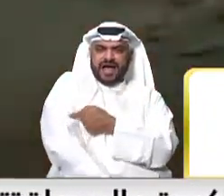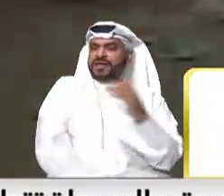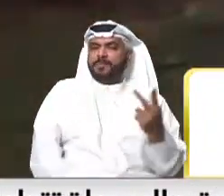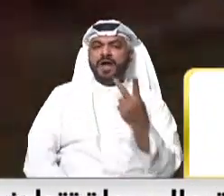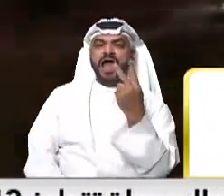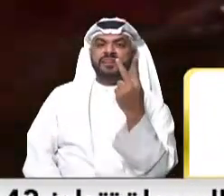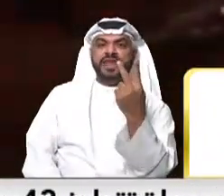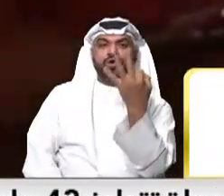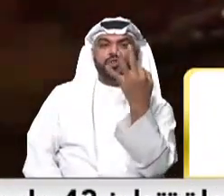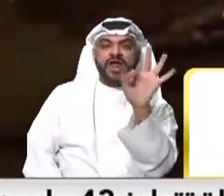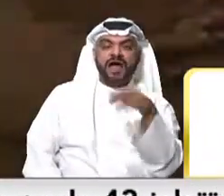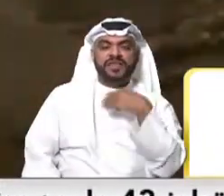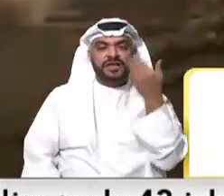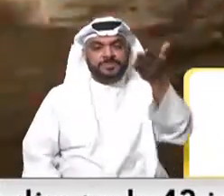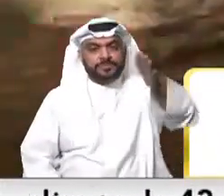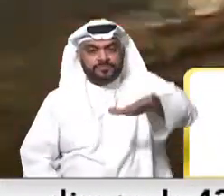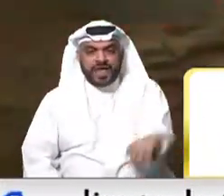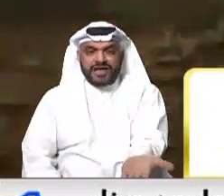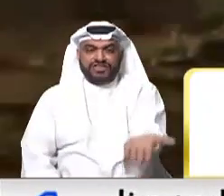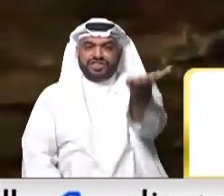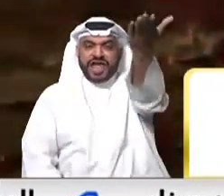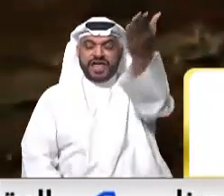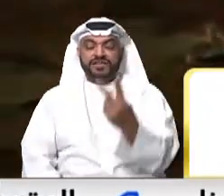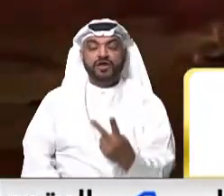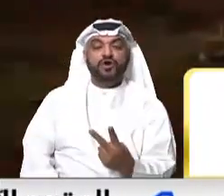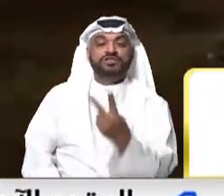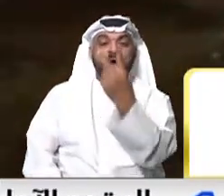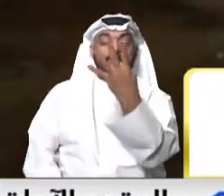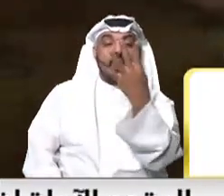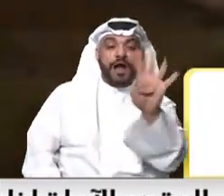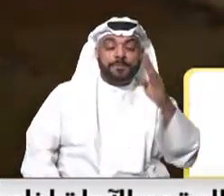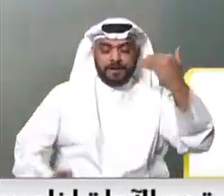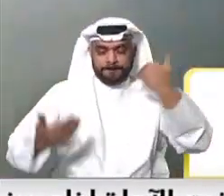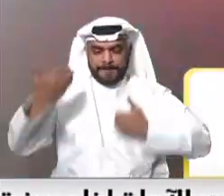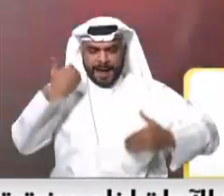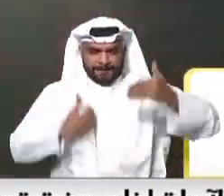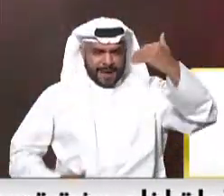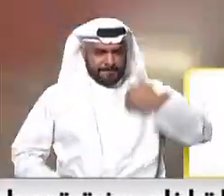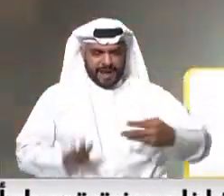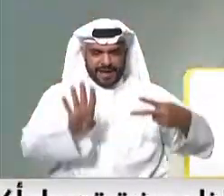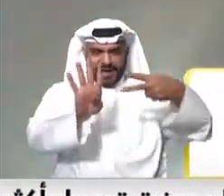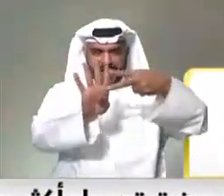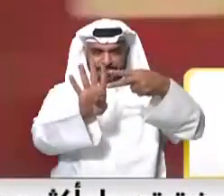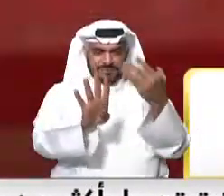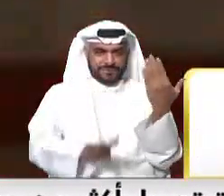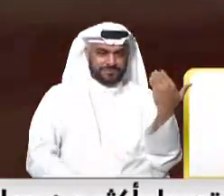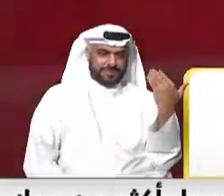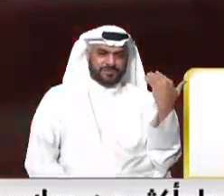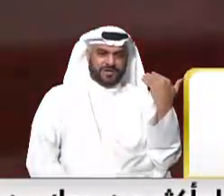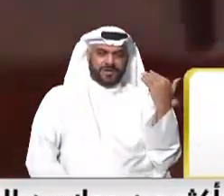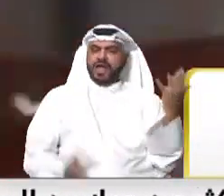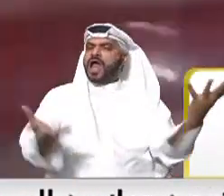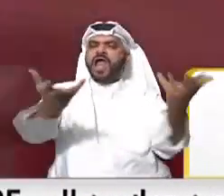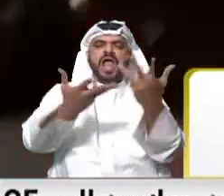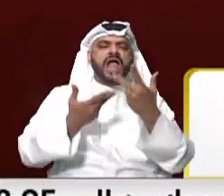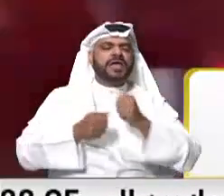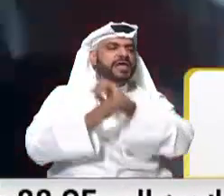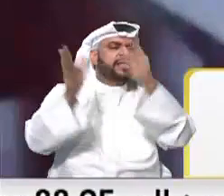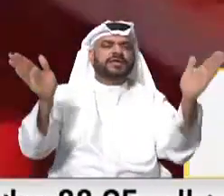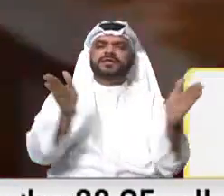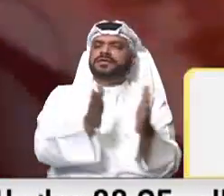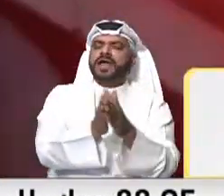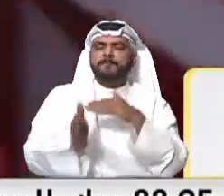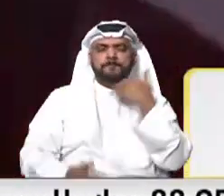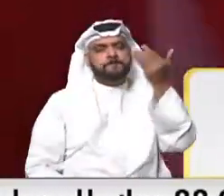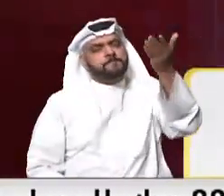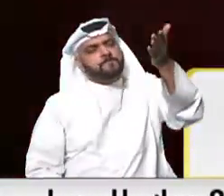32 شهيدا وإصابة 47 آخرين خلال الساعات 24 الماضية، ليرتفع بذلك عدد